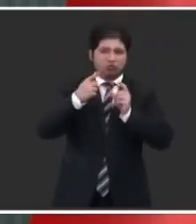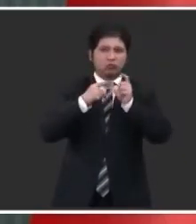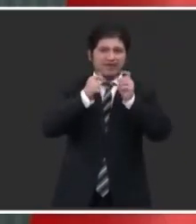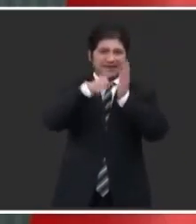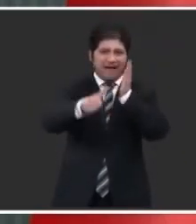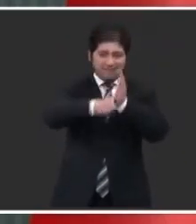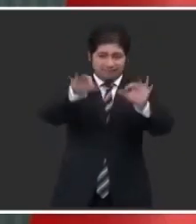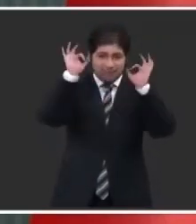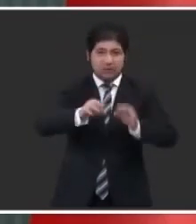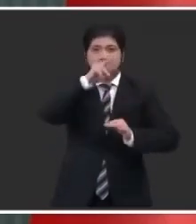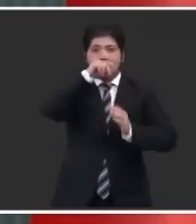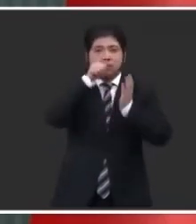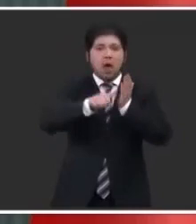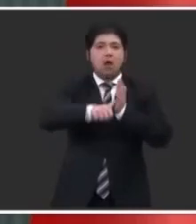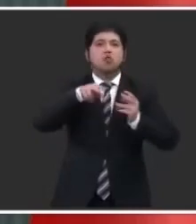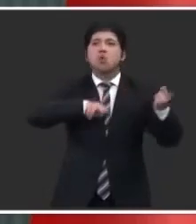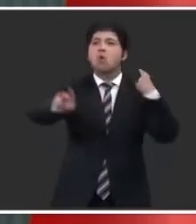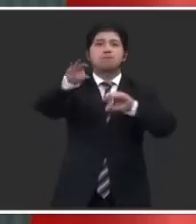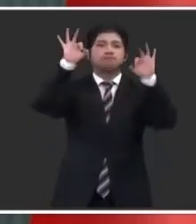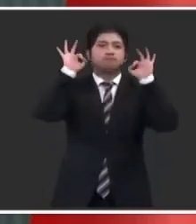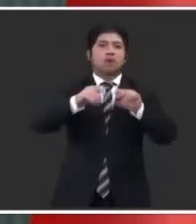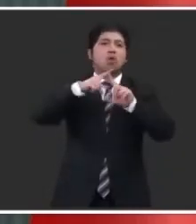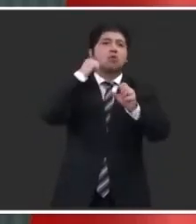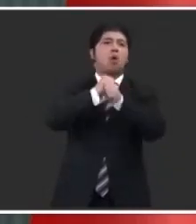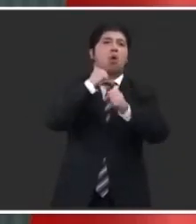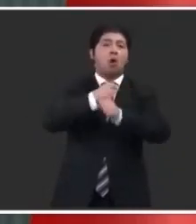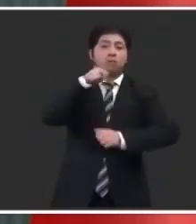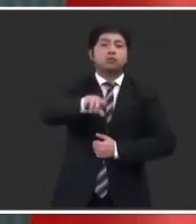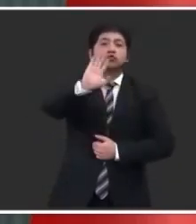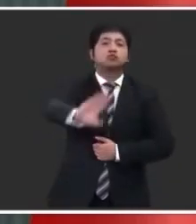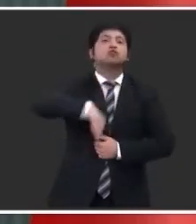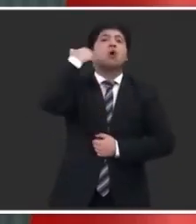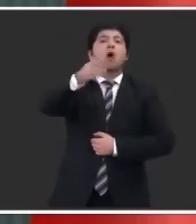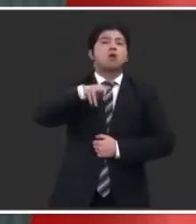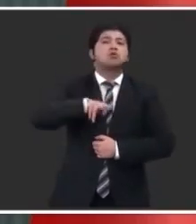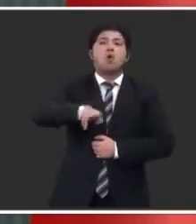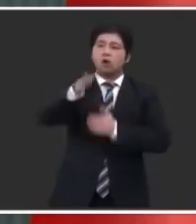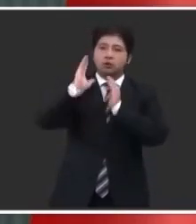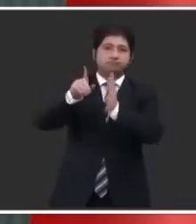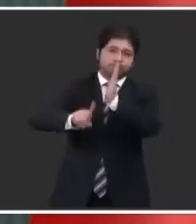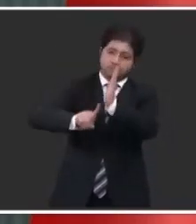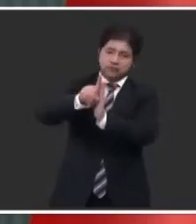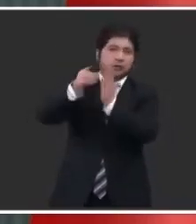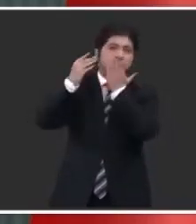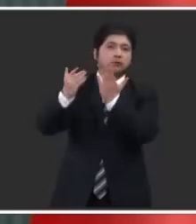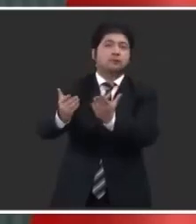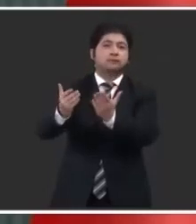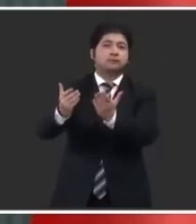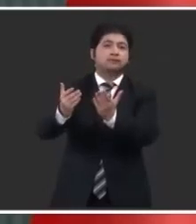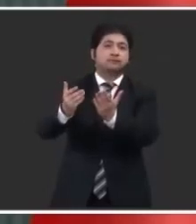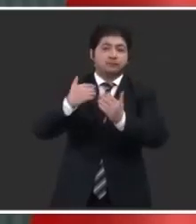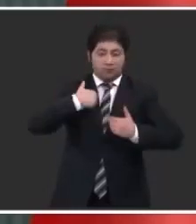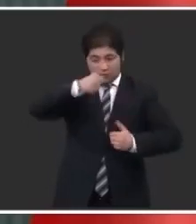başlayacak Mart sonunda yollara çıkacak toga bundan sonraki yolculuğunda başarılar diliyoruz